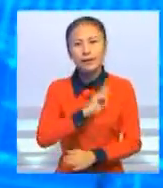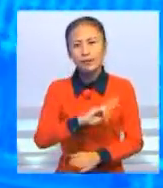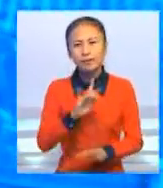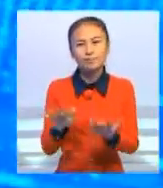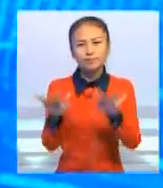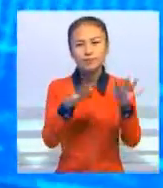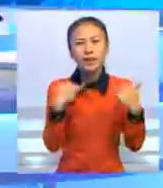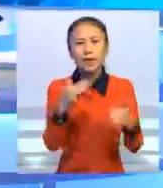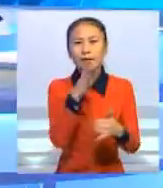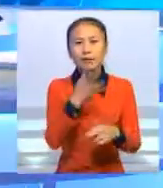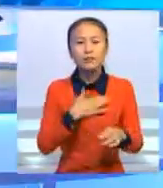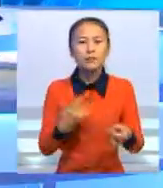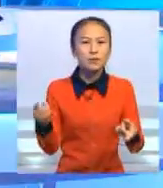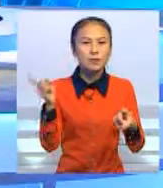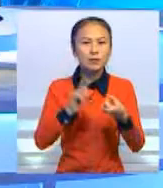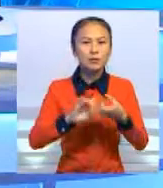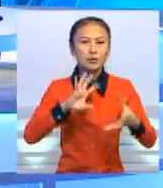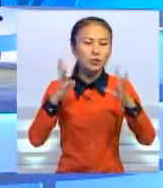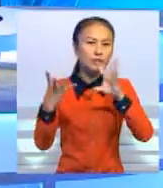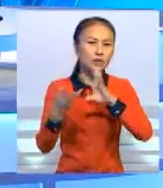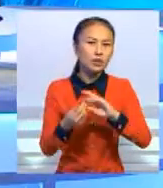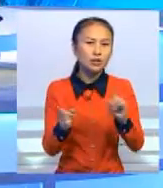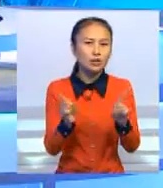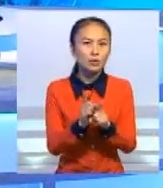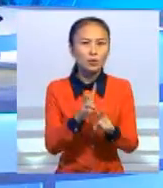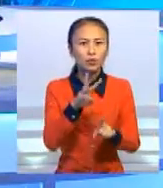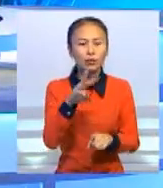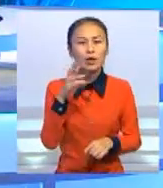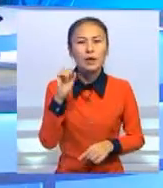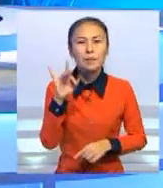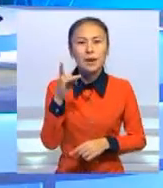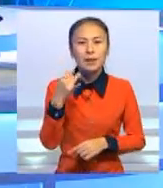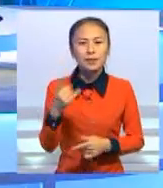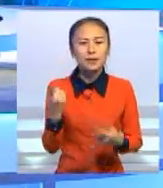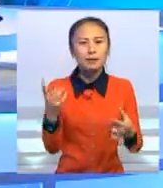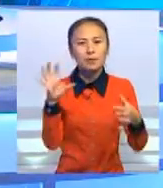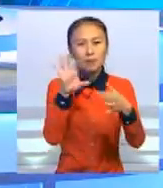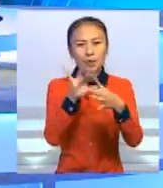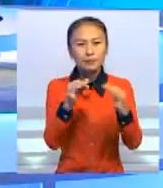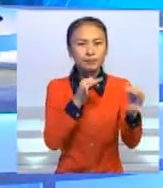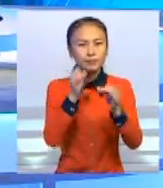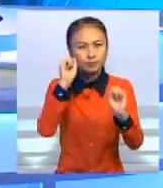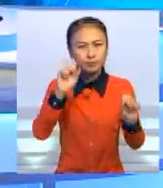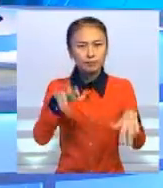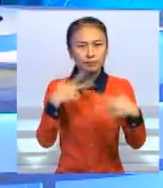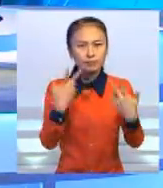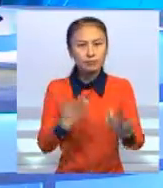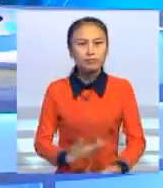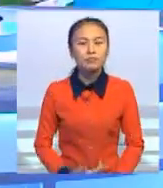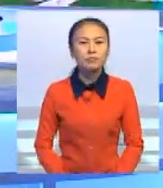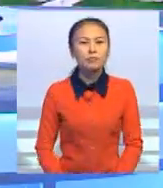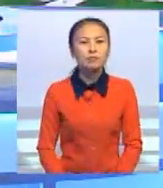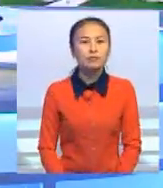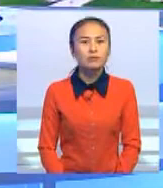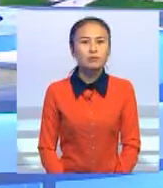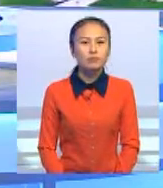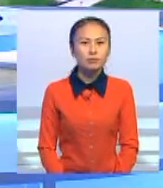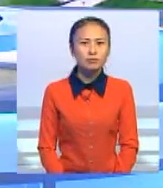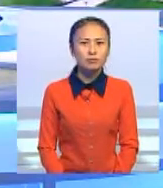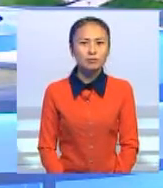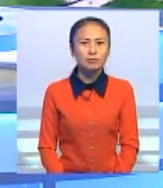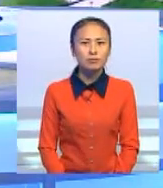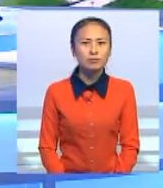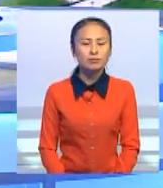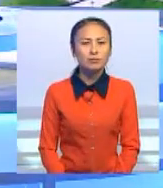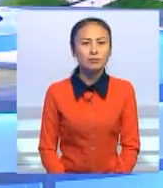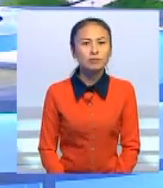нысандарды аралайды. Дәл қазір бізбен тікелей эфирде тілшіміз Мұхтар Ыбырайым байланысқа шықпақ. Мұхтар, сөз кезегі